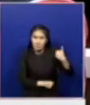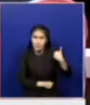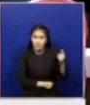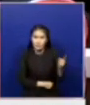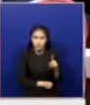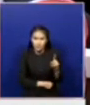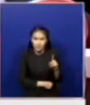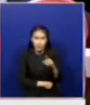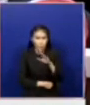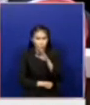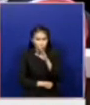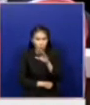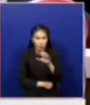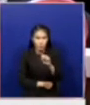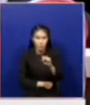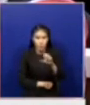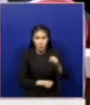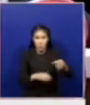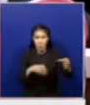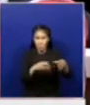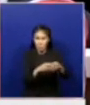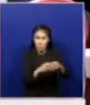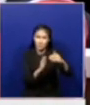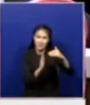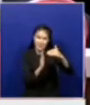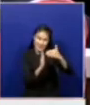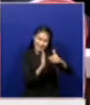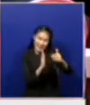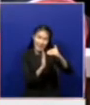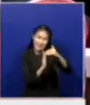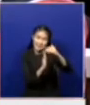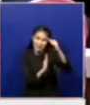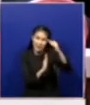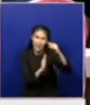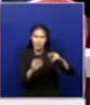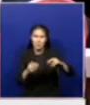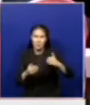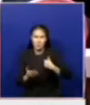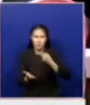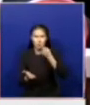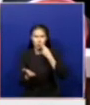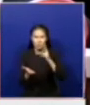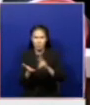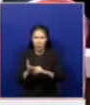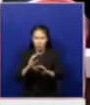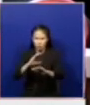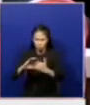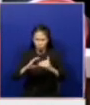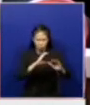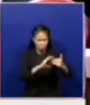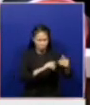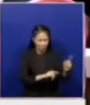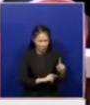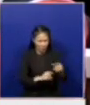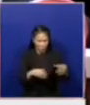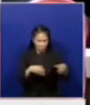บรรดาส.ส.ในภาคอีสานและภาคเหนือต่างได้รับหนังสือร้องเรียนจากชาวไร่ยาสูบว่า